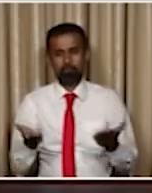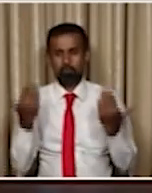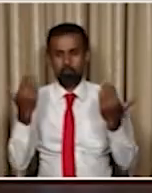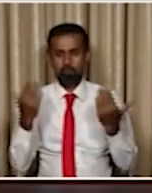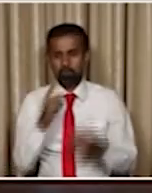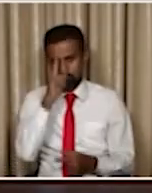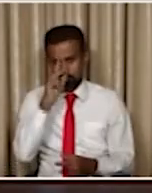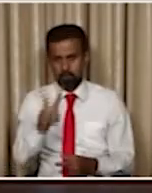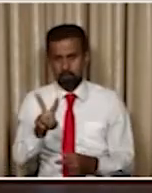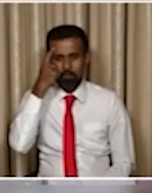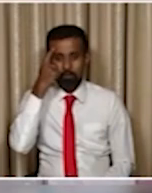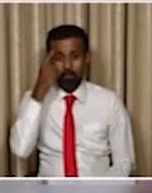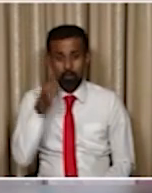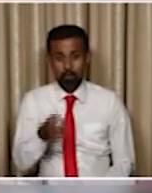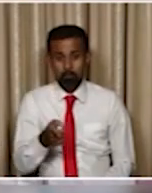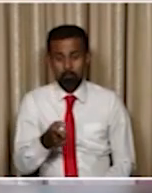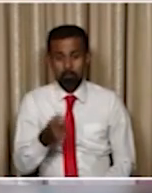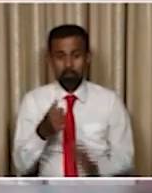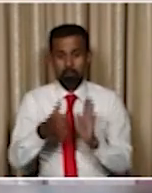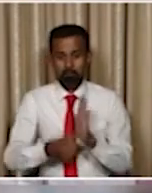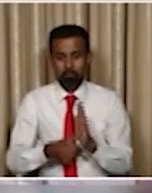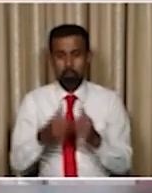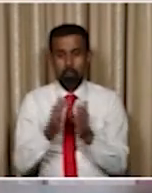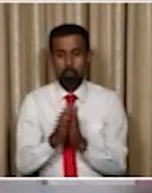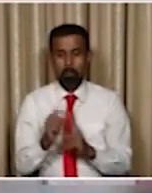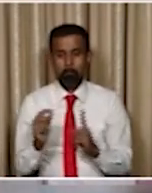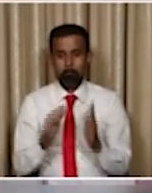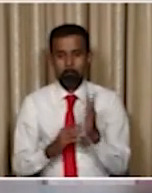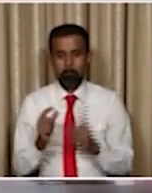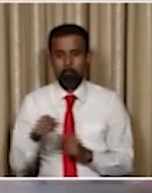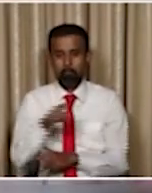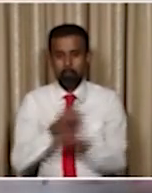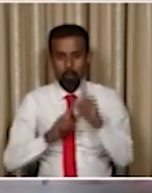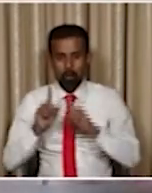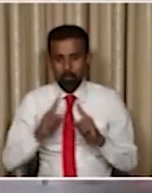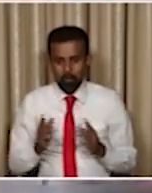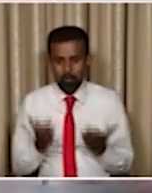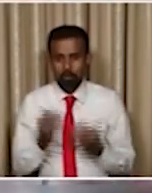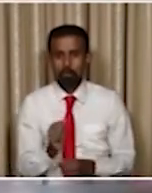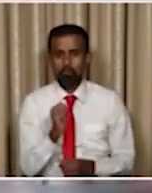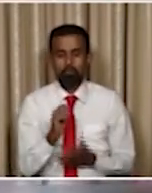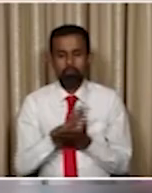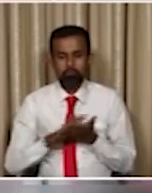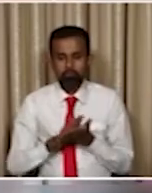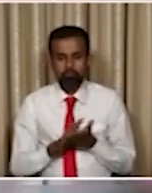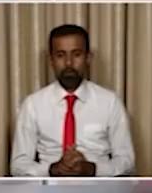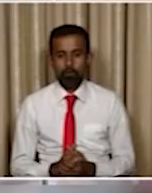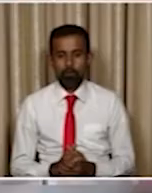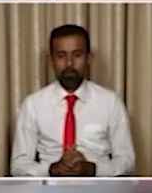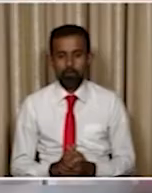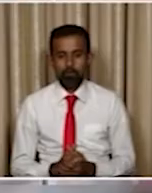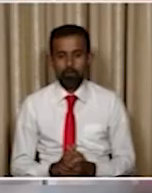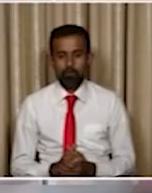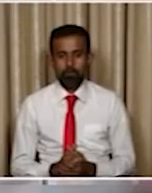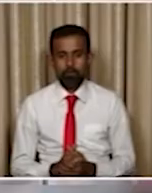සති දෙකක් තියෙනවා ශ්‍රේෂ්ඨාධිකරණේ. මේ පනත සීරු පාර්ලිමේන්තු මන්ත්‍රීවරුත් එක්ක සාකච්ඡා කළ කරන්න යන්නේ මොකද්ද කියන එක පැහැදිලි කරොත් හොඳයි. දෙච්චරක් බම් කියන්නේ. හැම